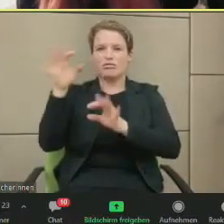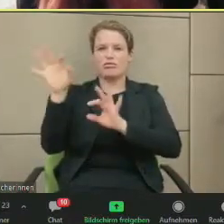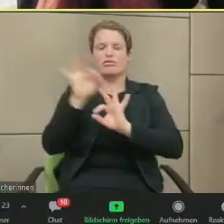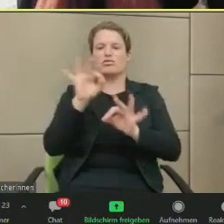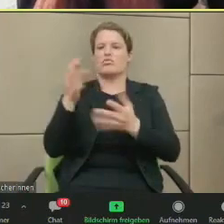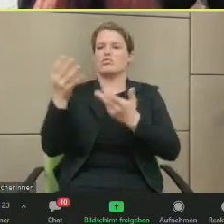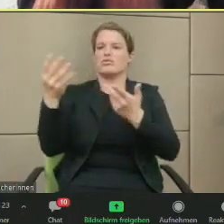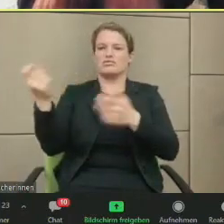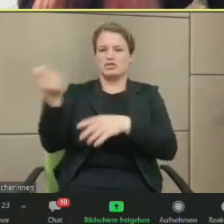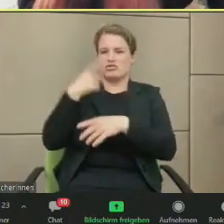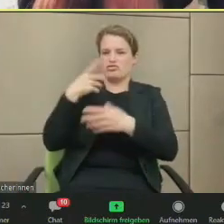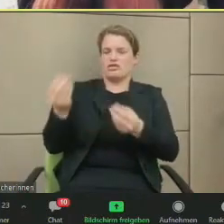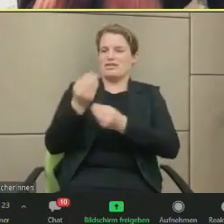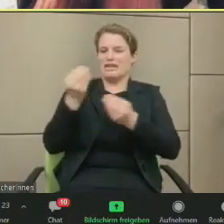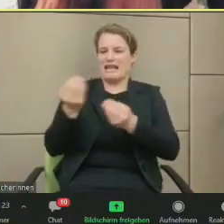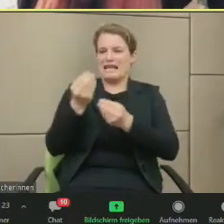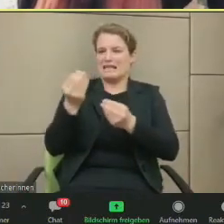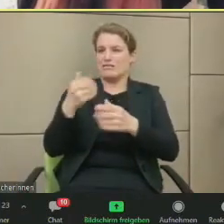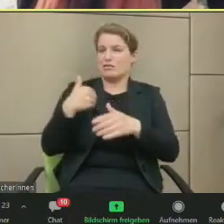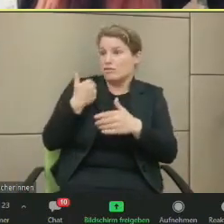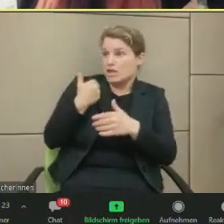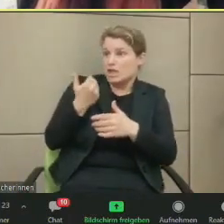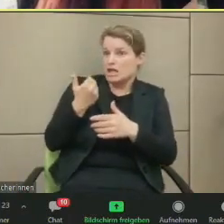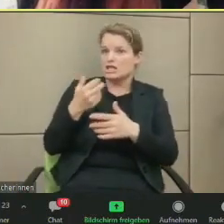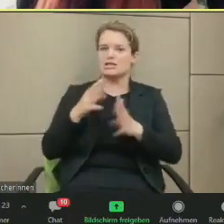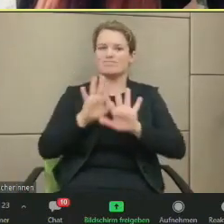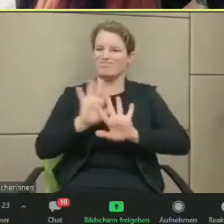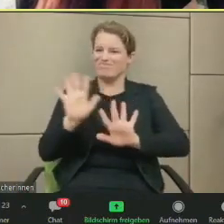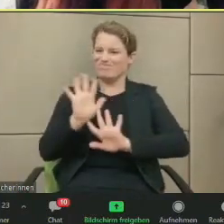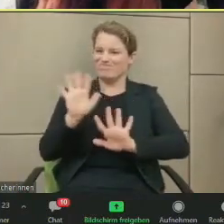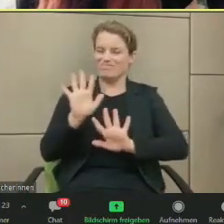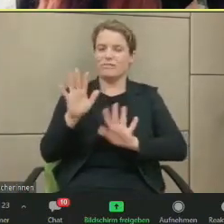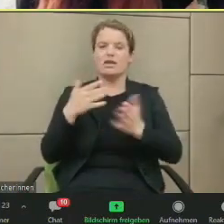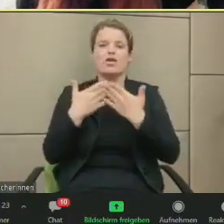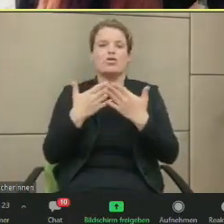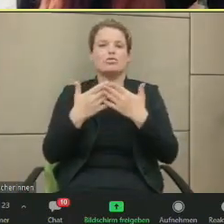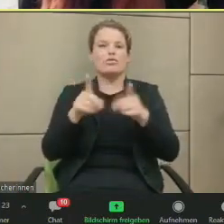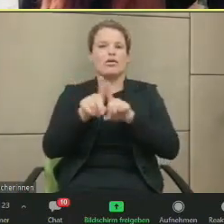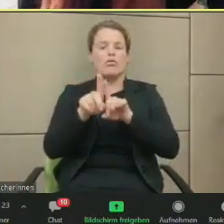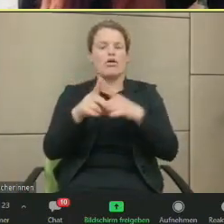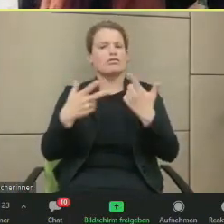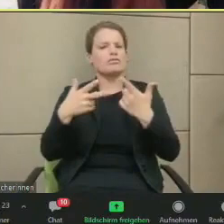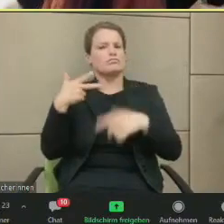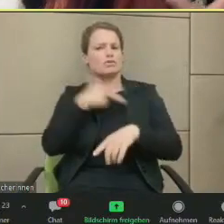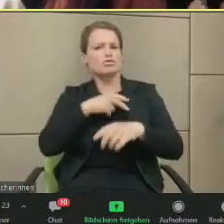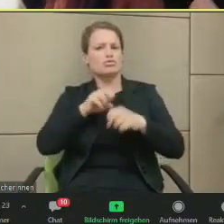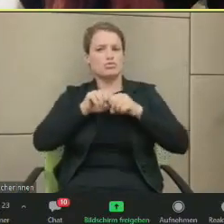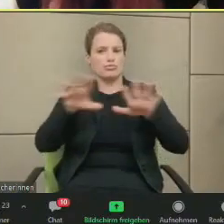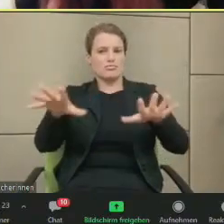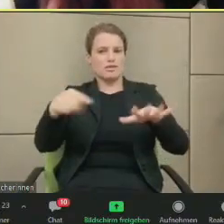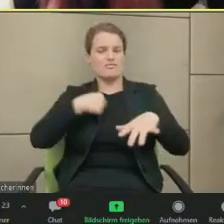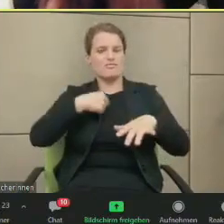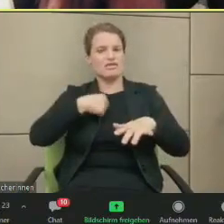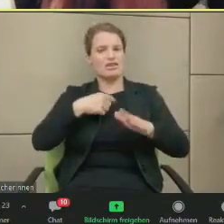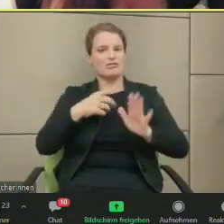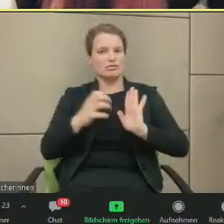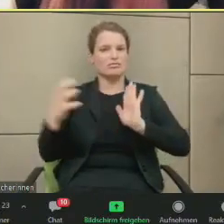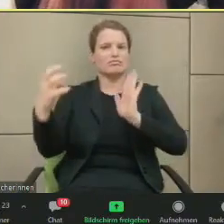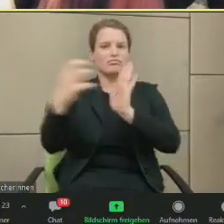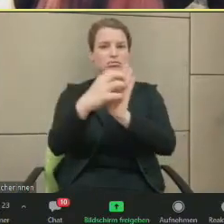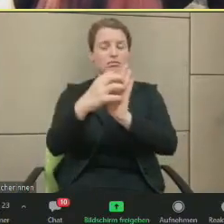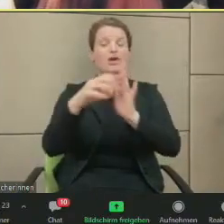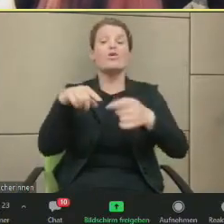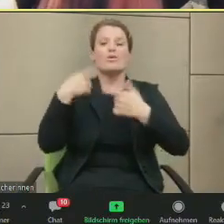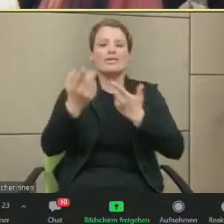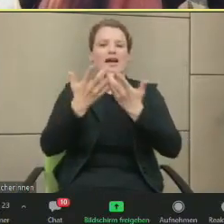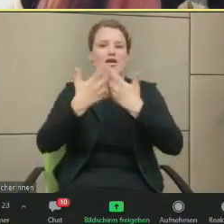dir? Und viele haben mich durch Social Media dann wieder gesehen und mich einmal angeschrieben, oh, wie geht's dir und was